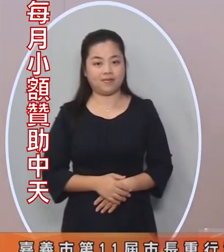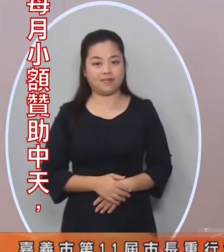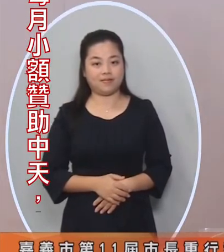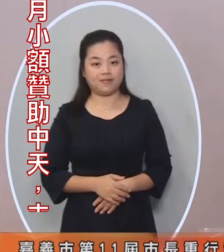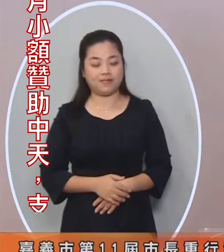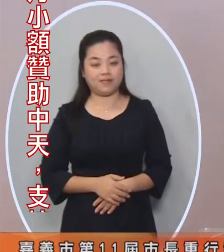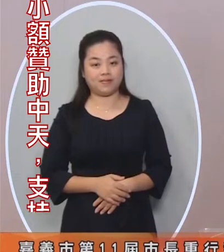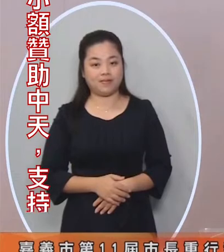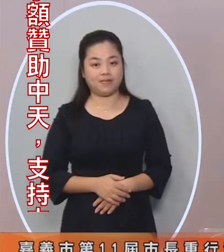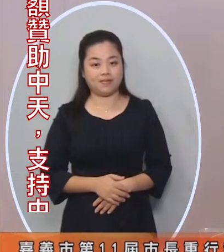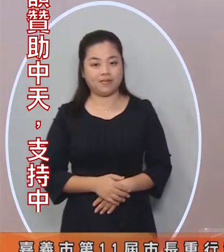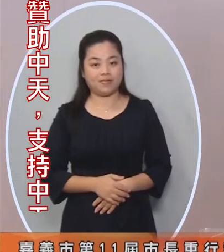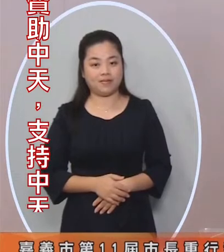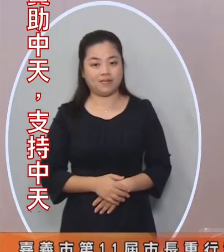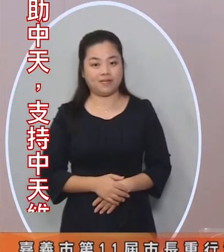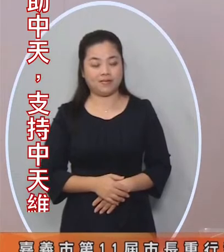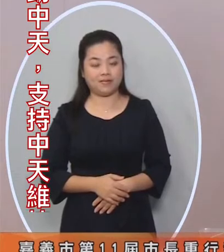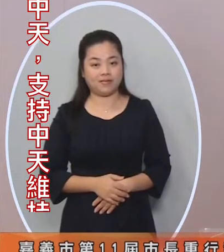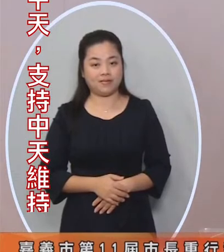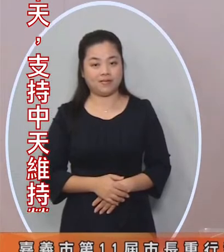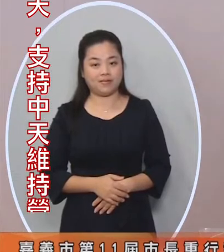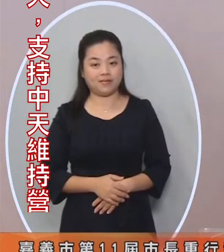Namaste。